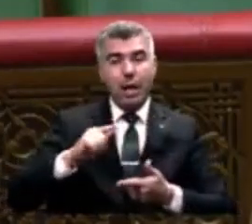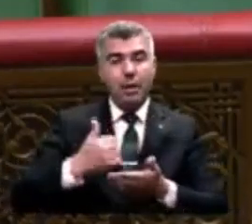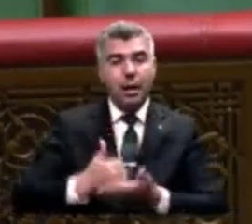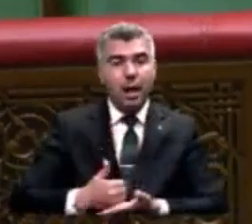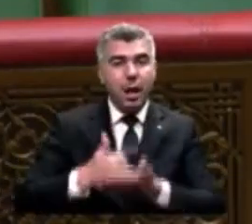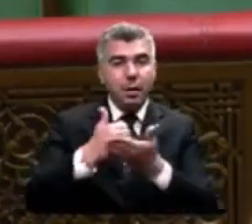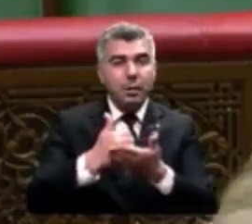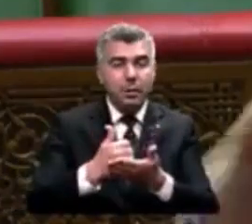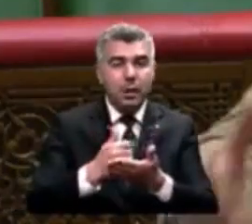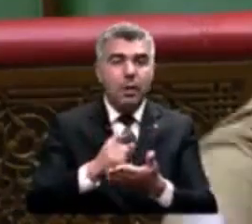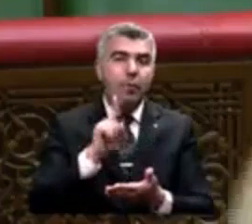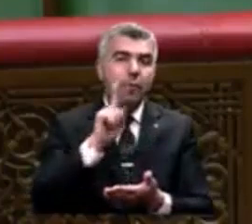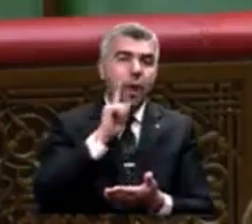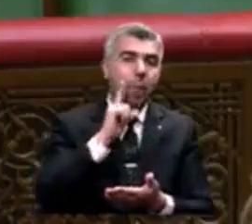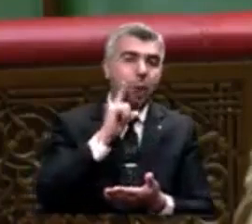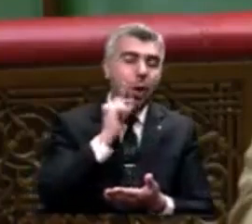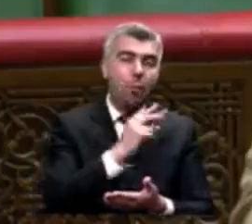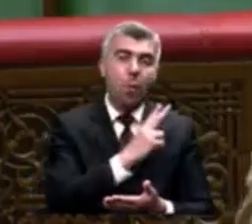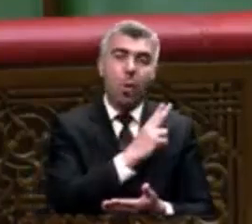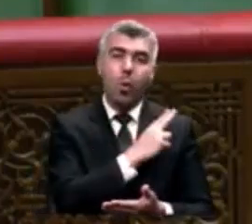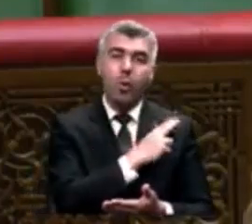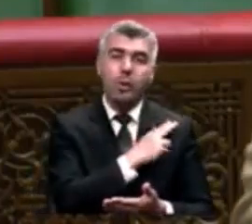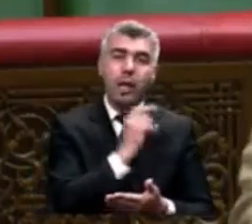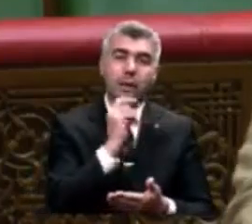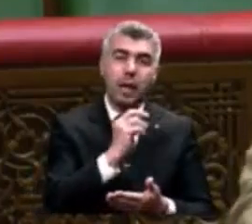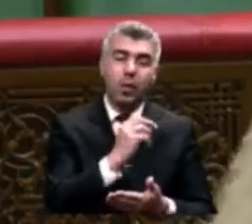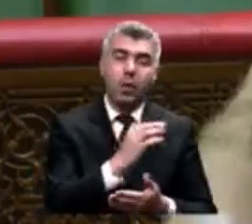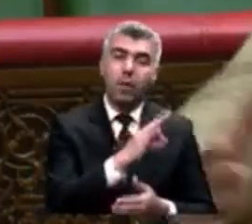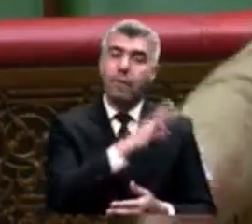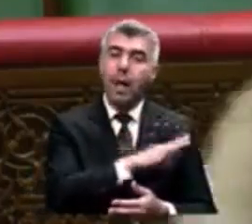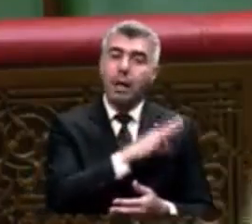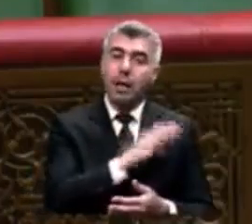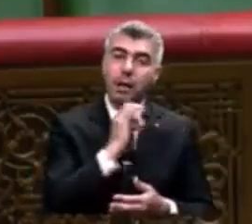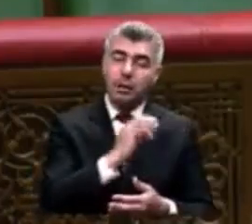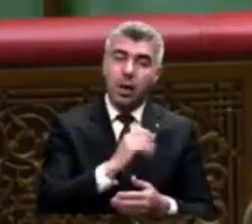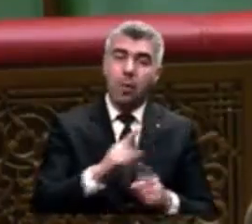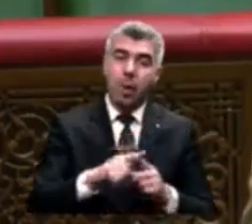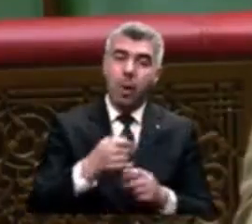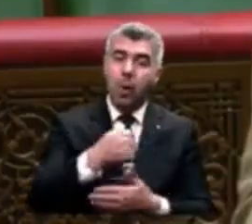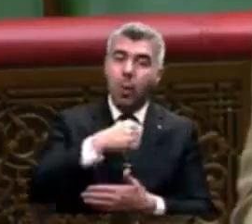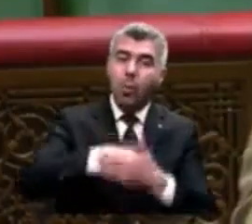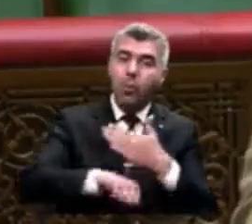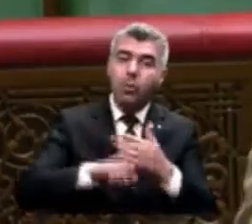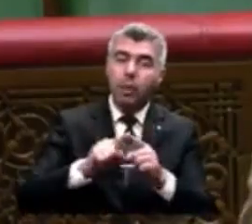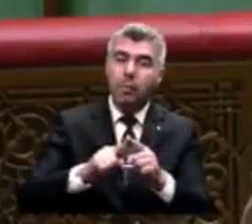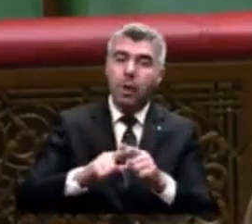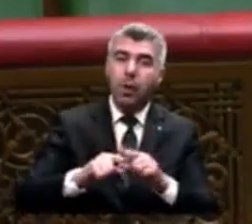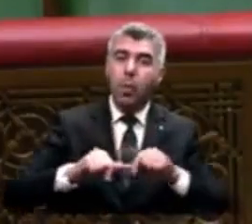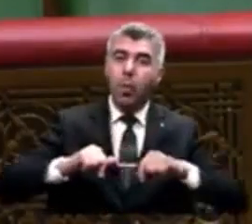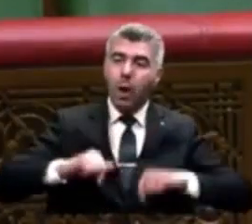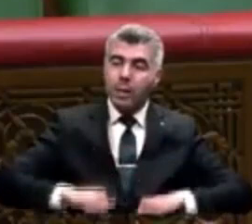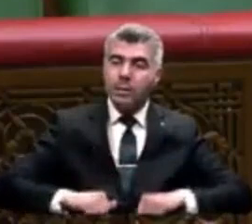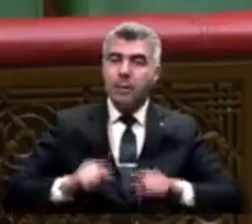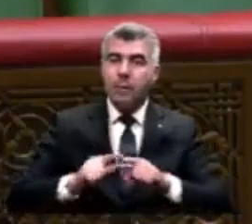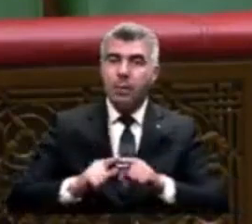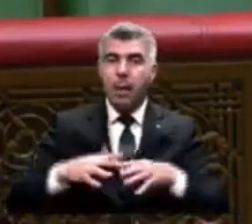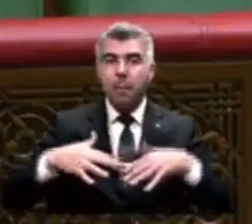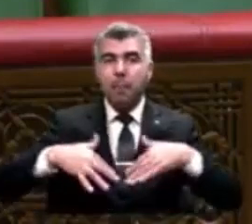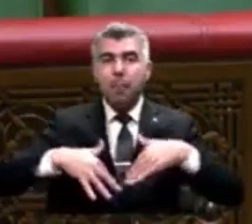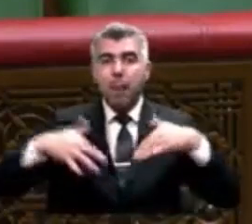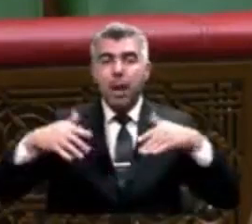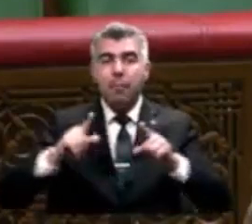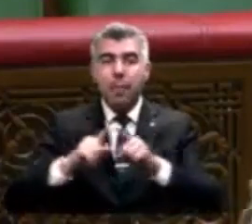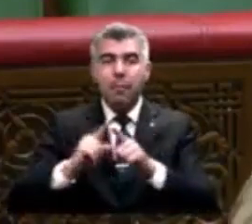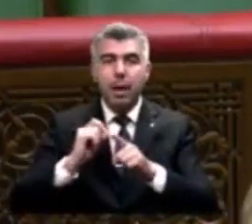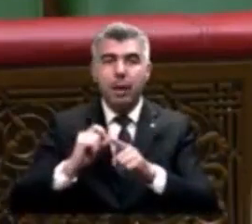للنساء ورجال التعليم، واحد المنظومة تعليمية اللي تعطينا واحد المدرسة اللي ولد الوزير ولد البرلماني ولد المياوم البسيط في